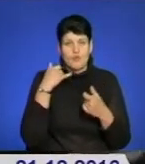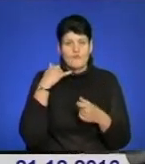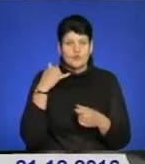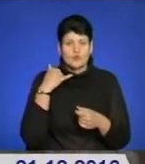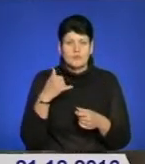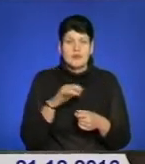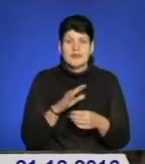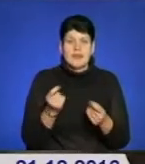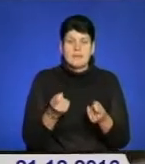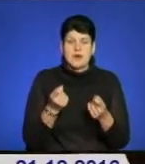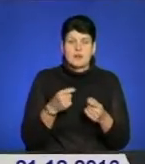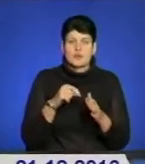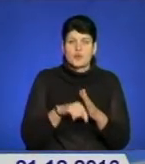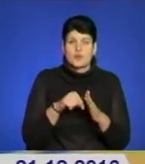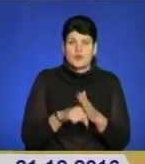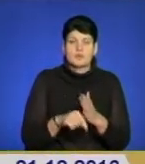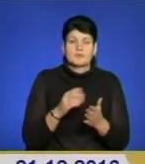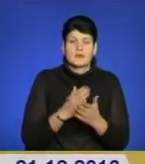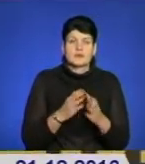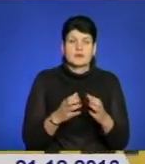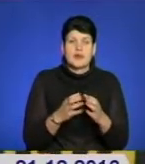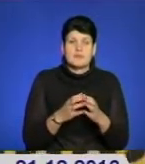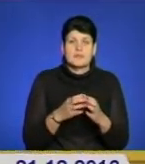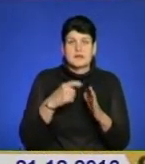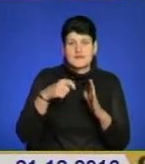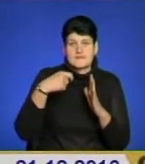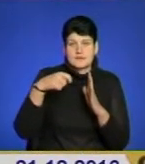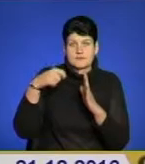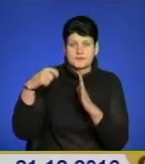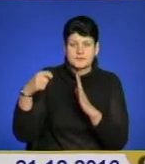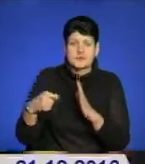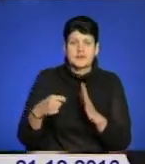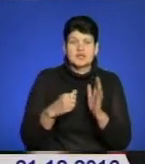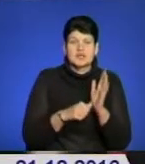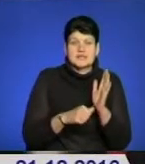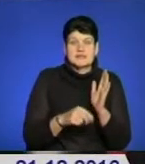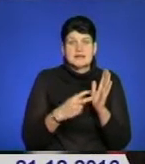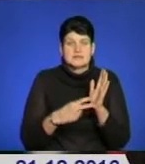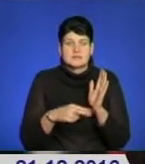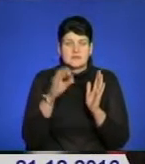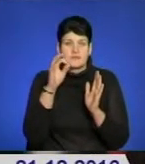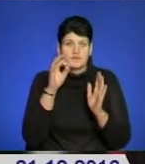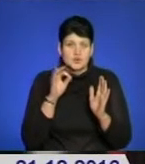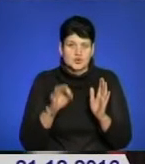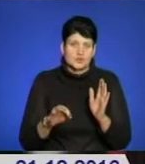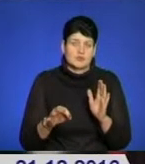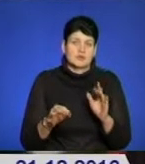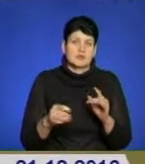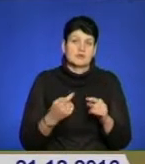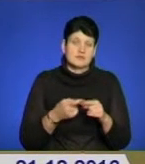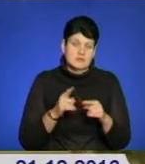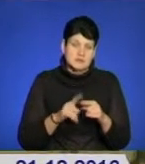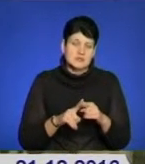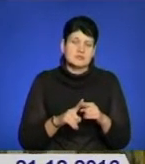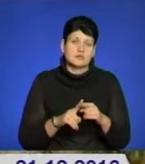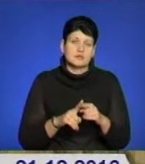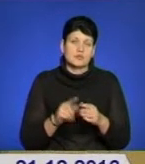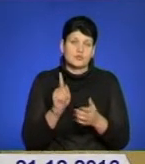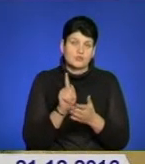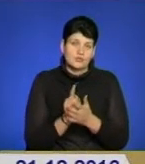роль у розкритті злочинів відіграють і камери відеоспостереження. 60-70% майнових правопорушень слідчі доводять до логічного